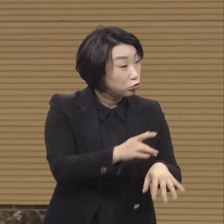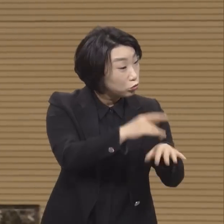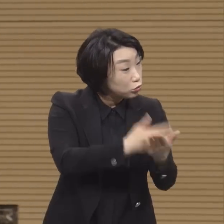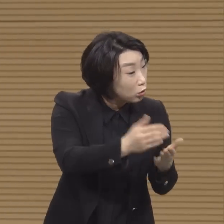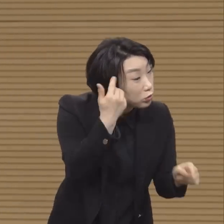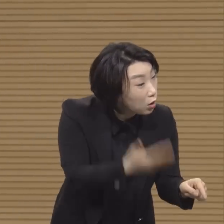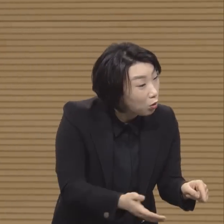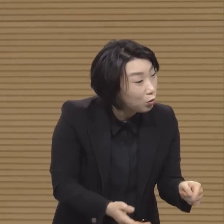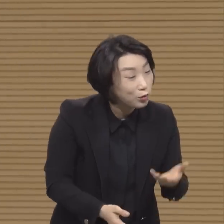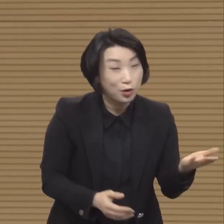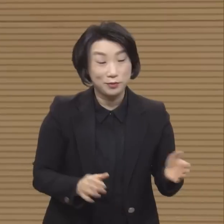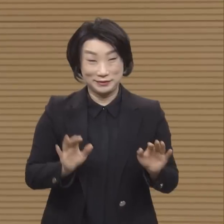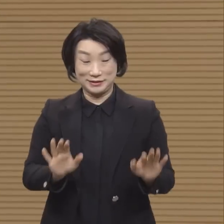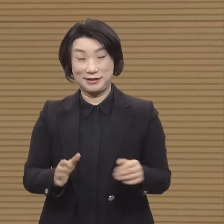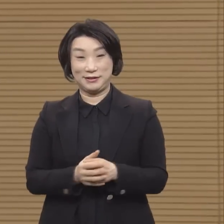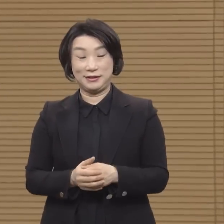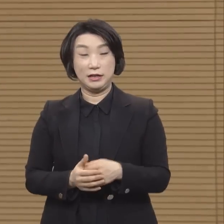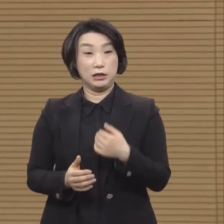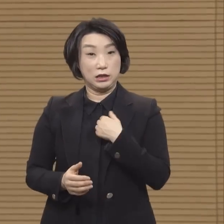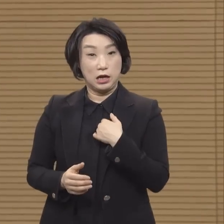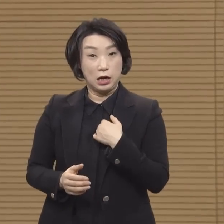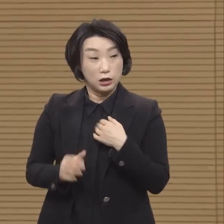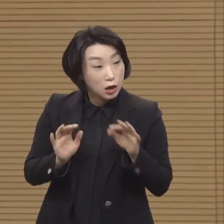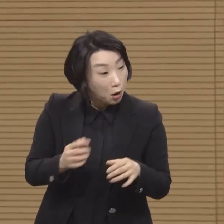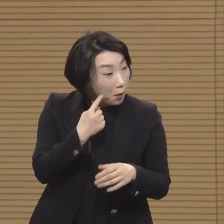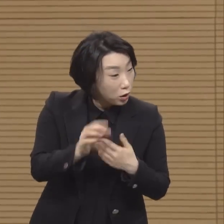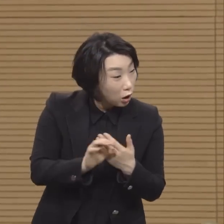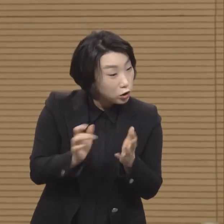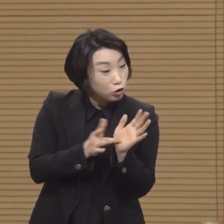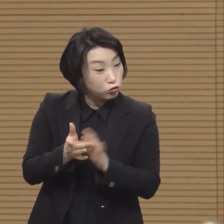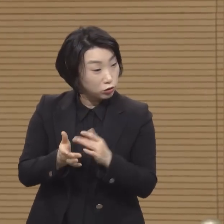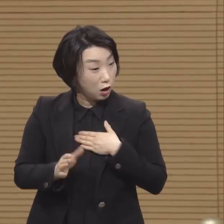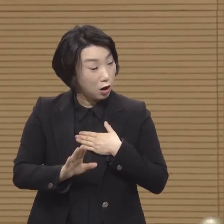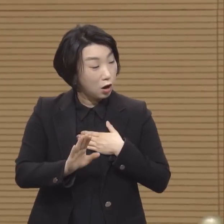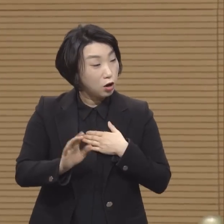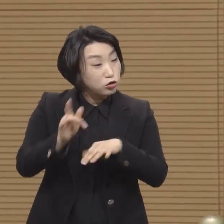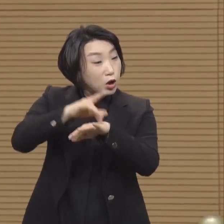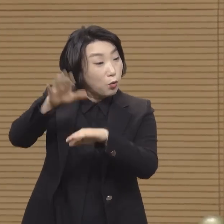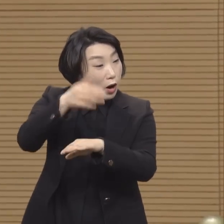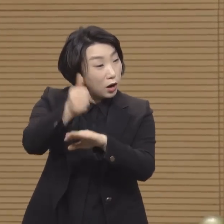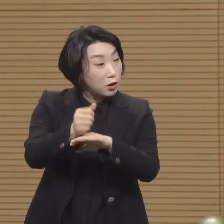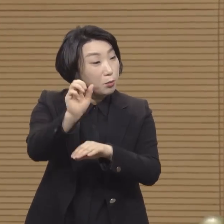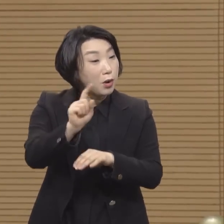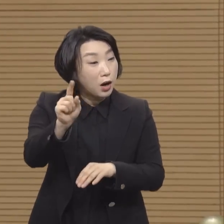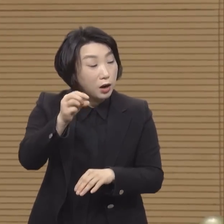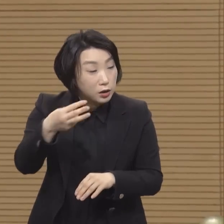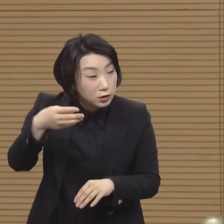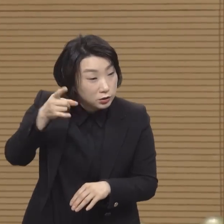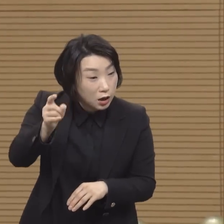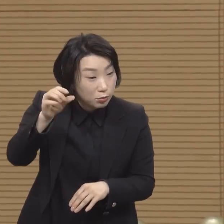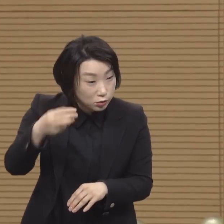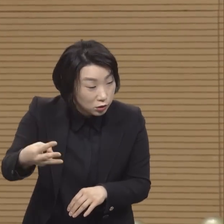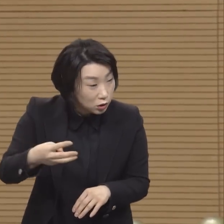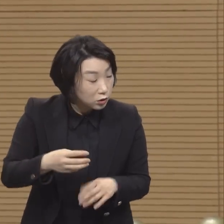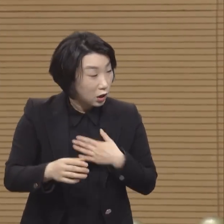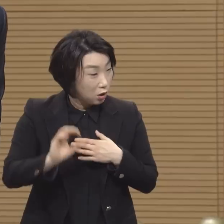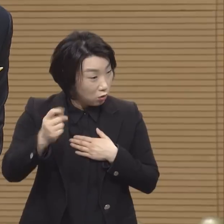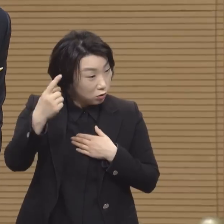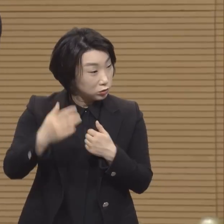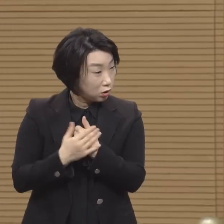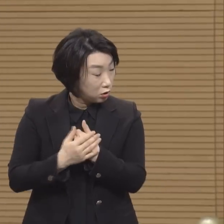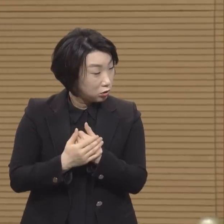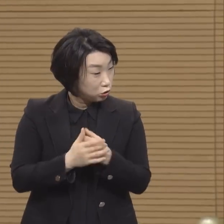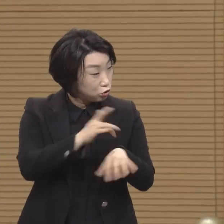힘입어 귀신을 쫓아내면 내가 너희가 생각할 때 그렇게 너희가 나를 바라볼